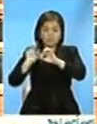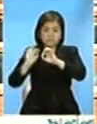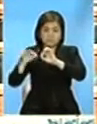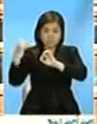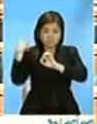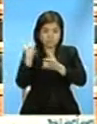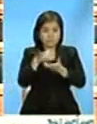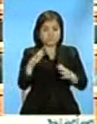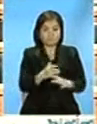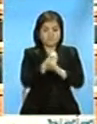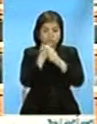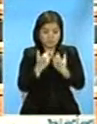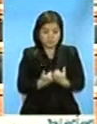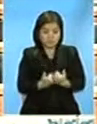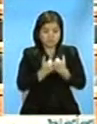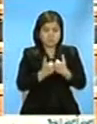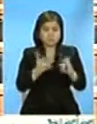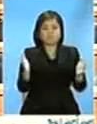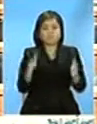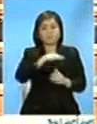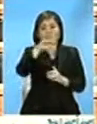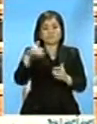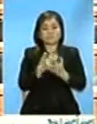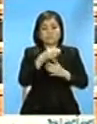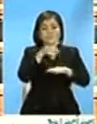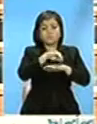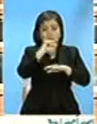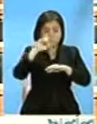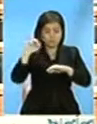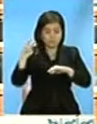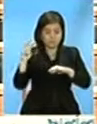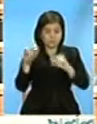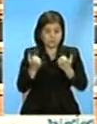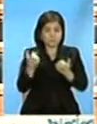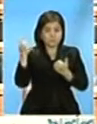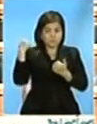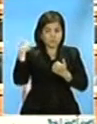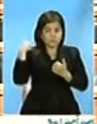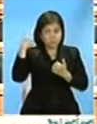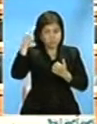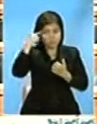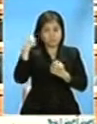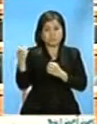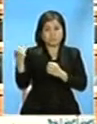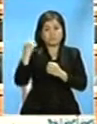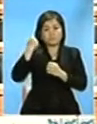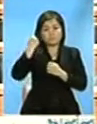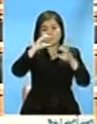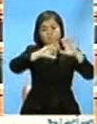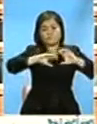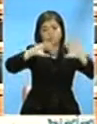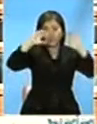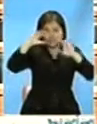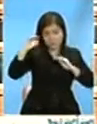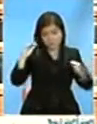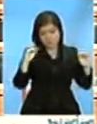ผมอยากกราบเรียนท่านประธานครับเอารวมๆก่อนนะครับในช่วงท้ายผมเชื่อว่ามีการแทรกแซงจากทางฝ่ายรัฐบาลจริ